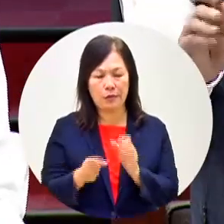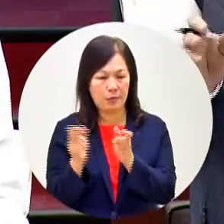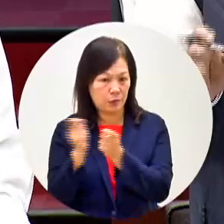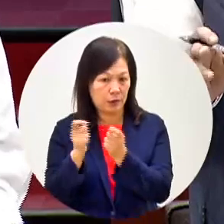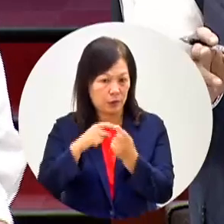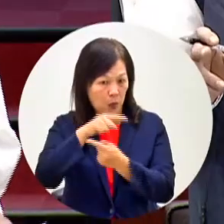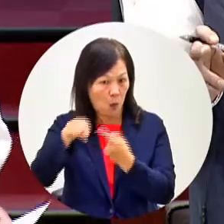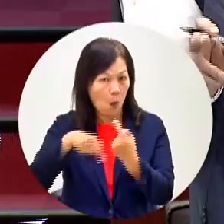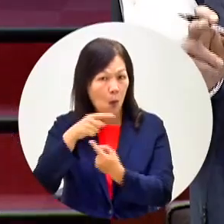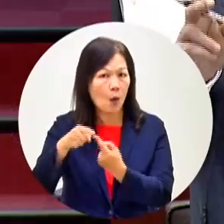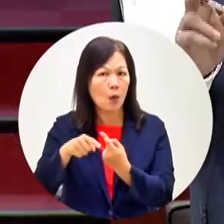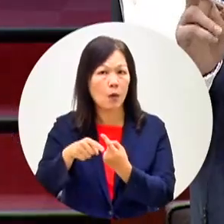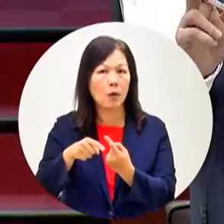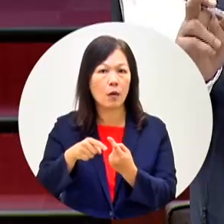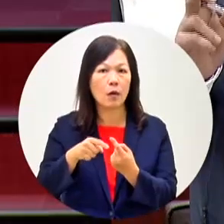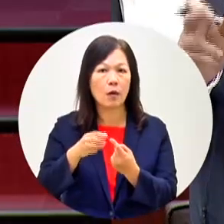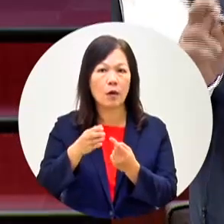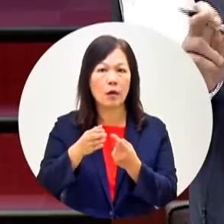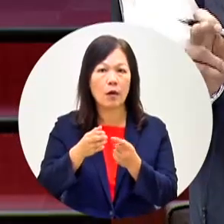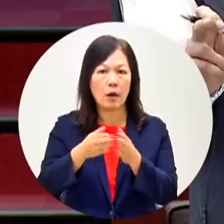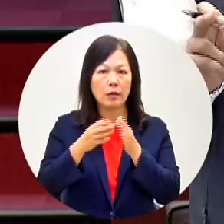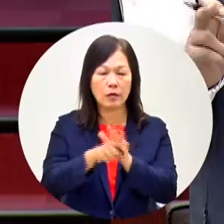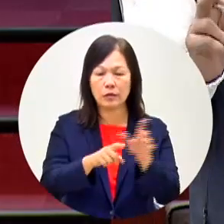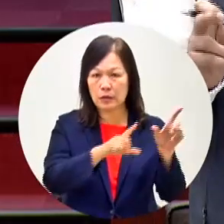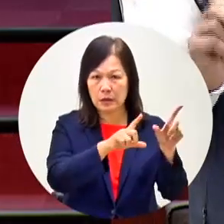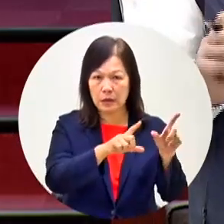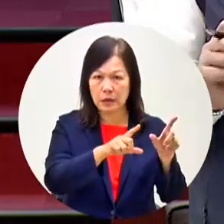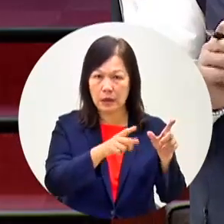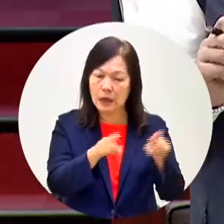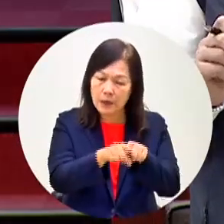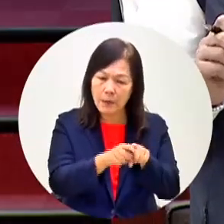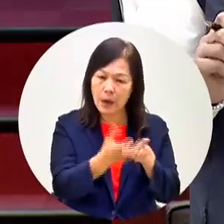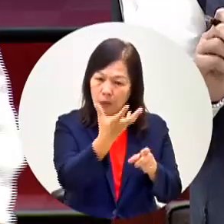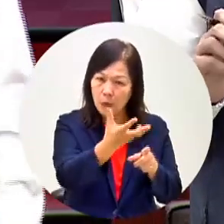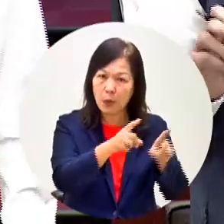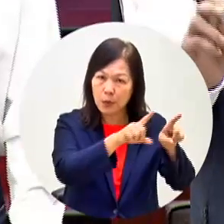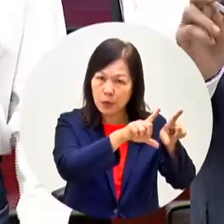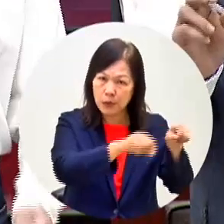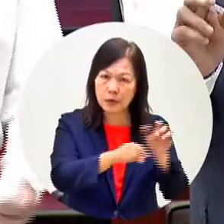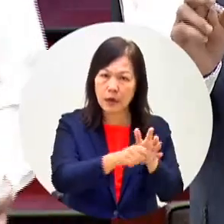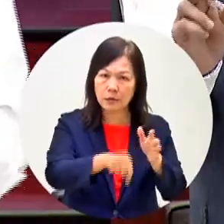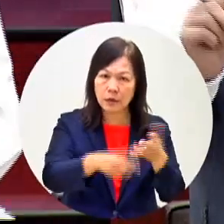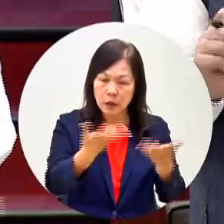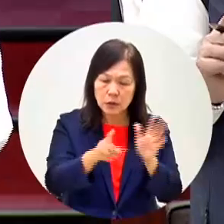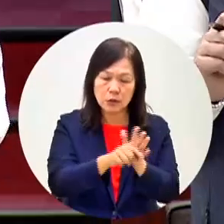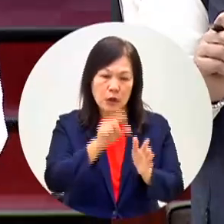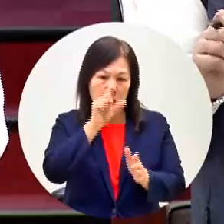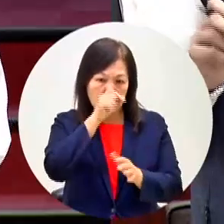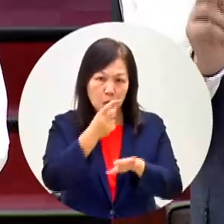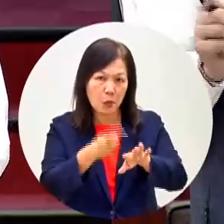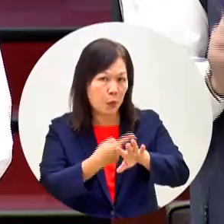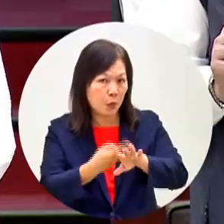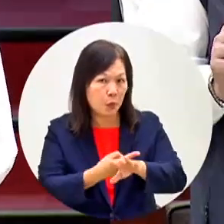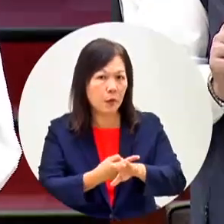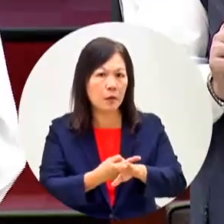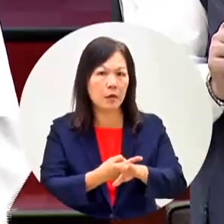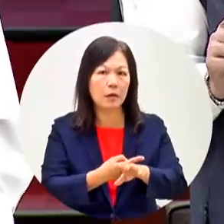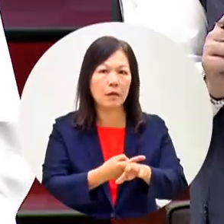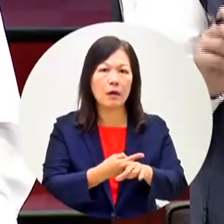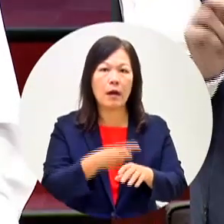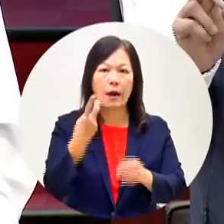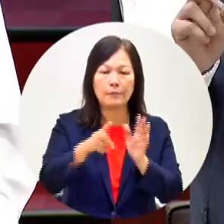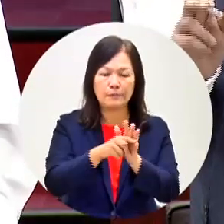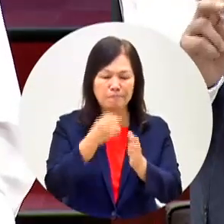拢按照这代志的特殊性质来做一个衡量。啊，选举期